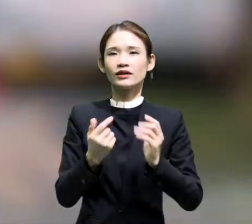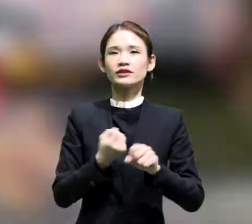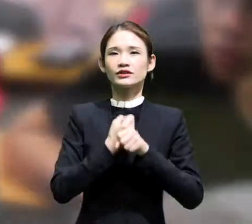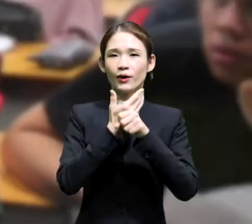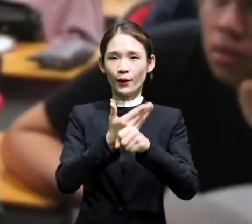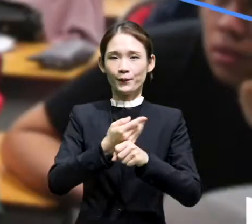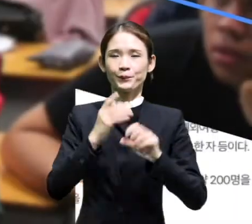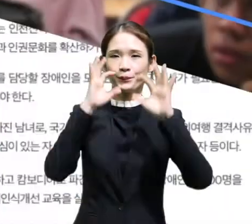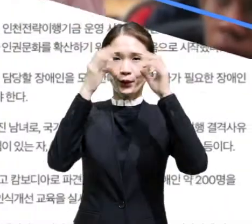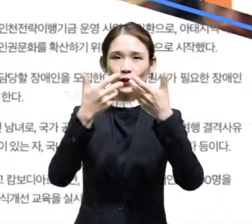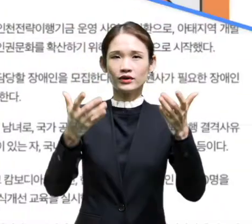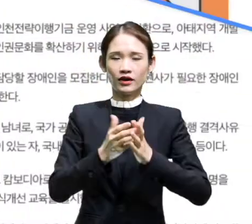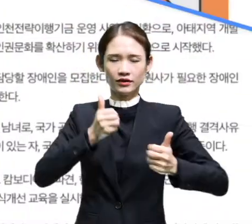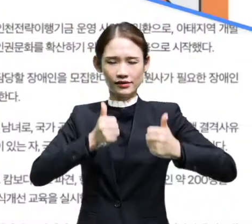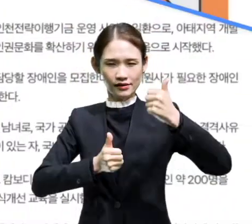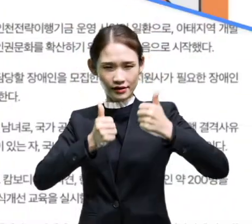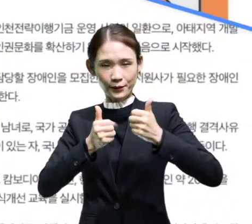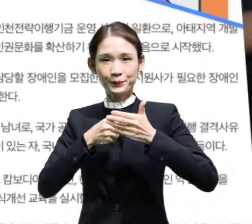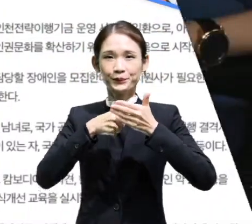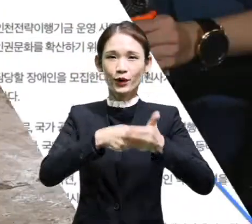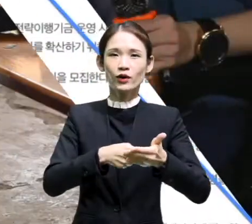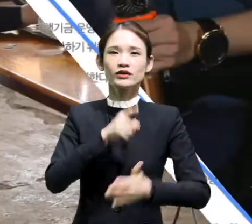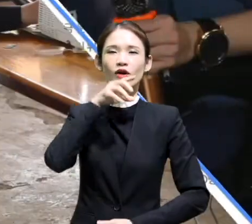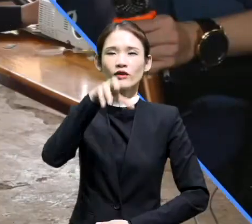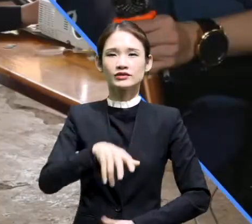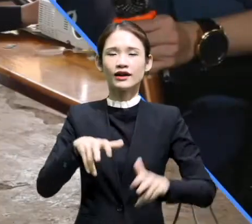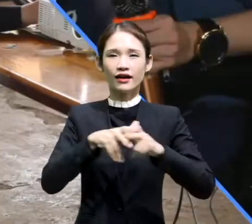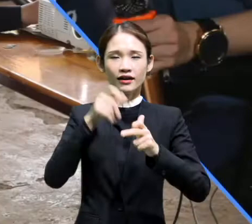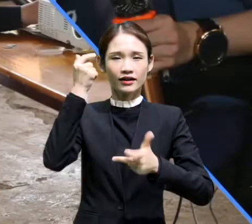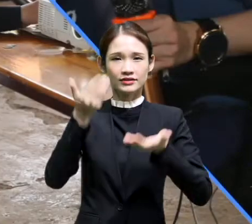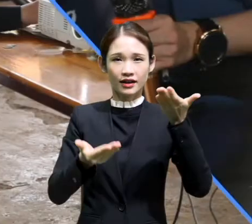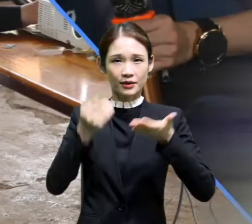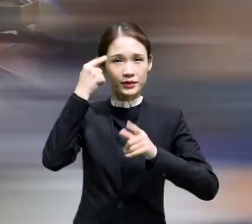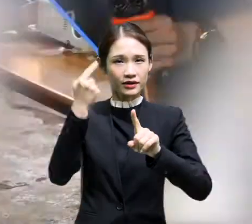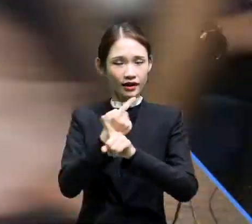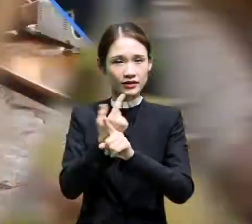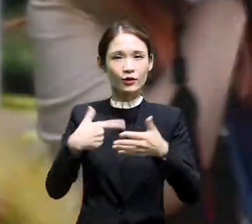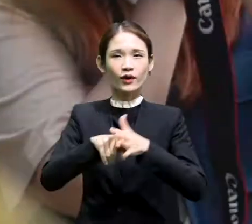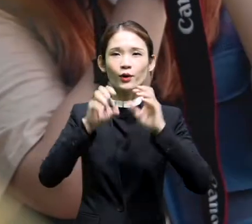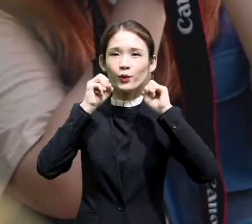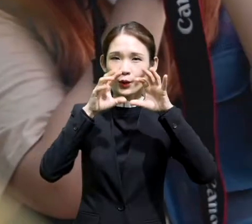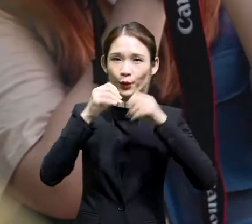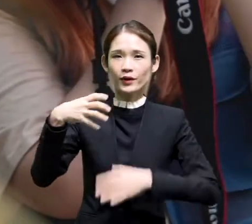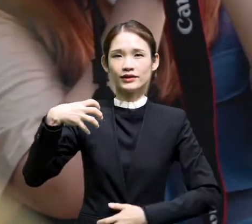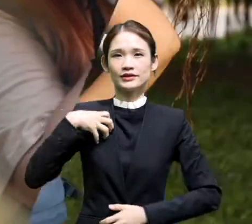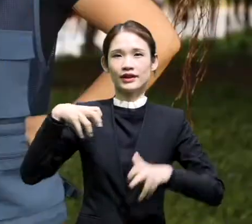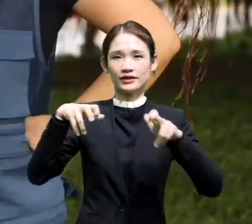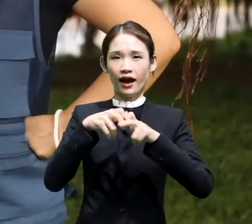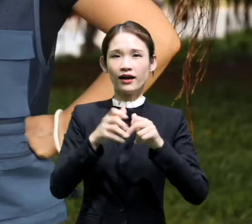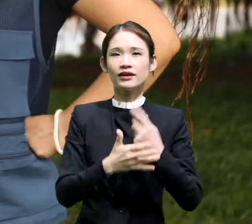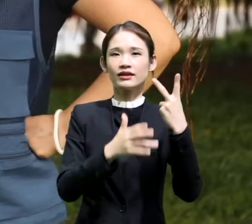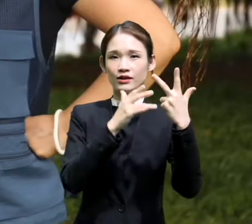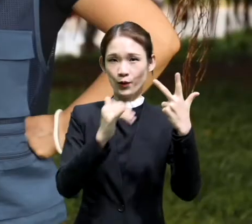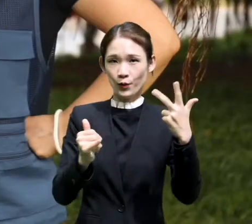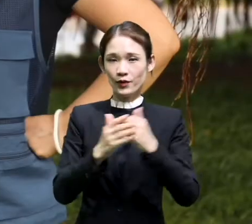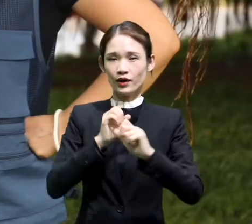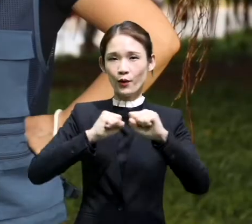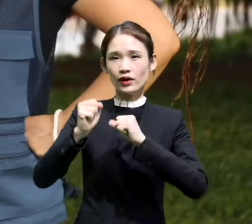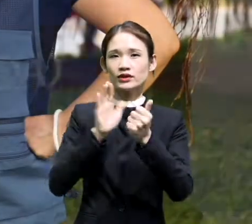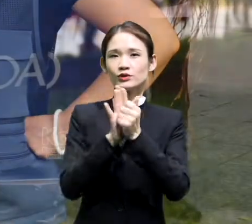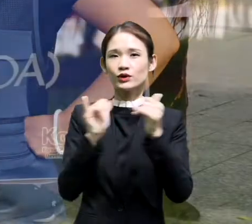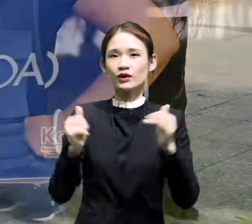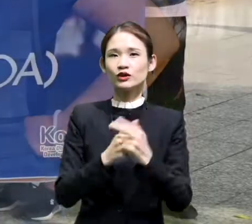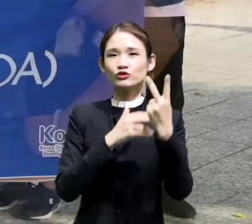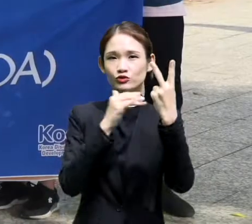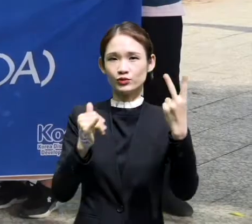보다. 치열한 경쟁을 뚫고 현지에서 장애인식 개선 교육과 홍보를 담당할 장애인 단원 7명과 활동